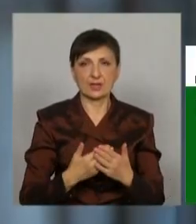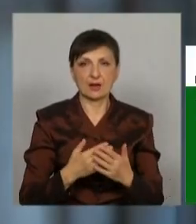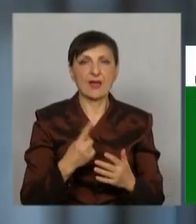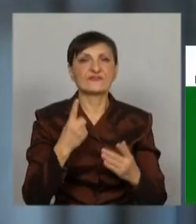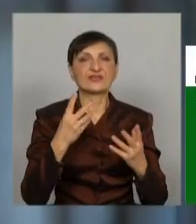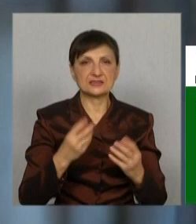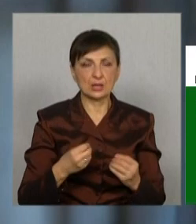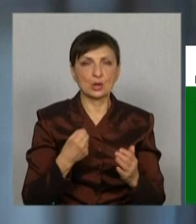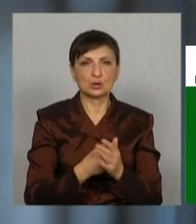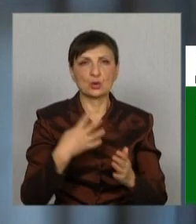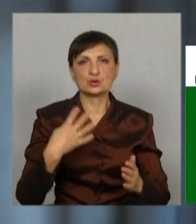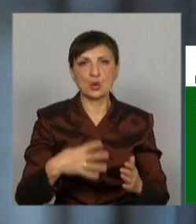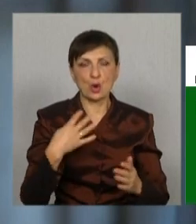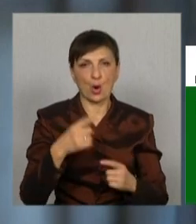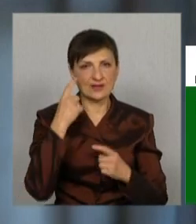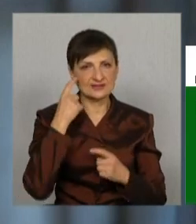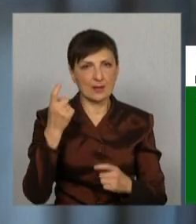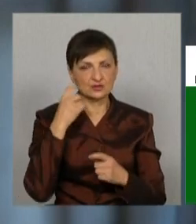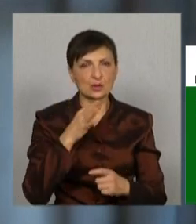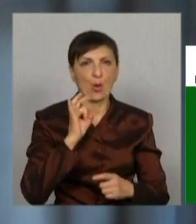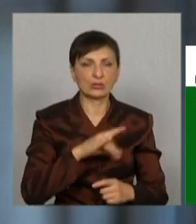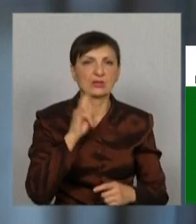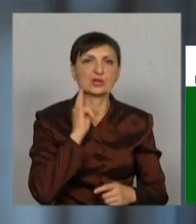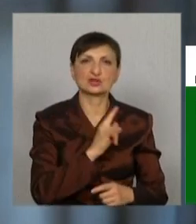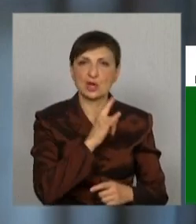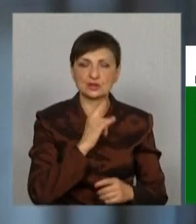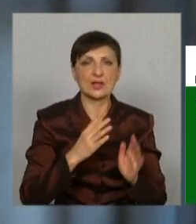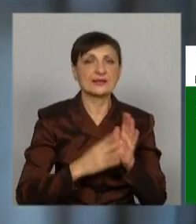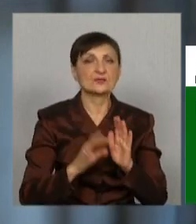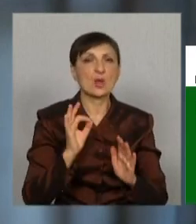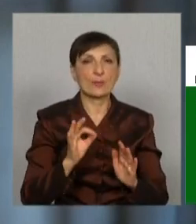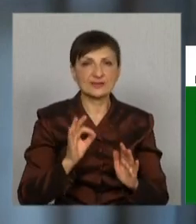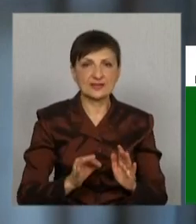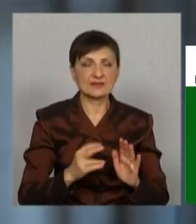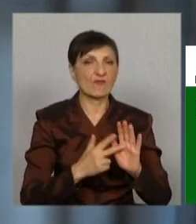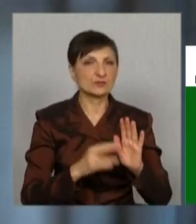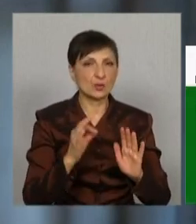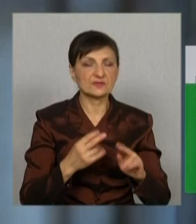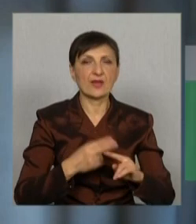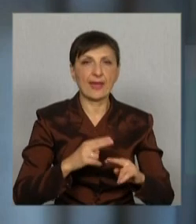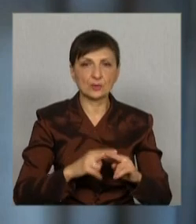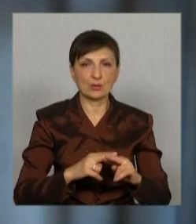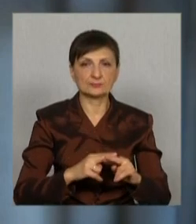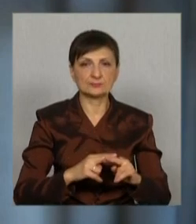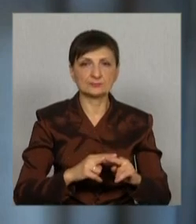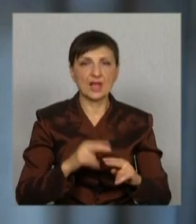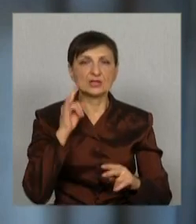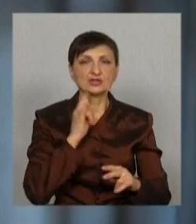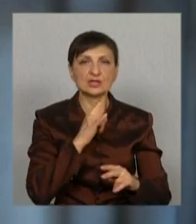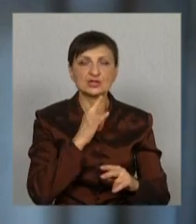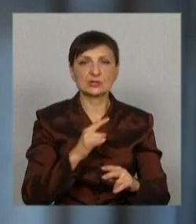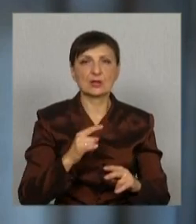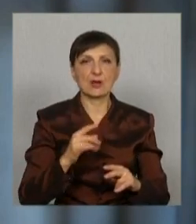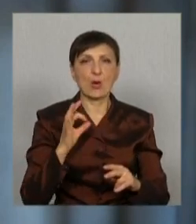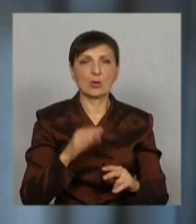поступить до 40 сообщений от женщин 90 процентов 80 процентов это вот поступают обращения женщин